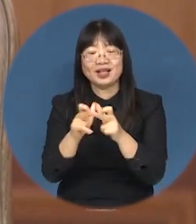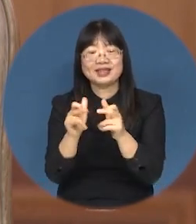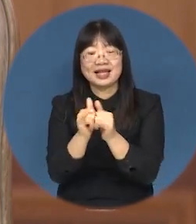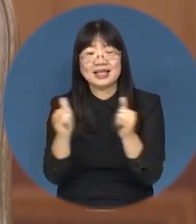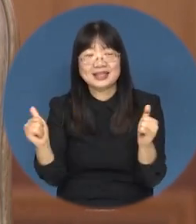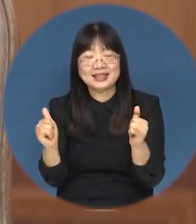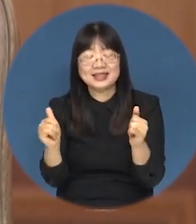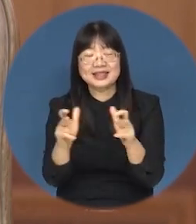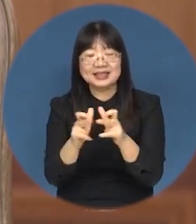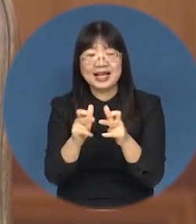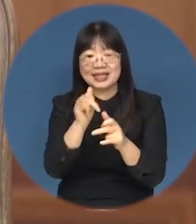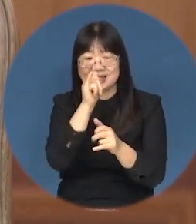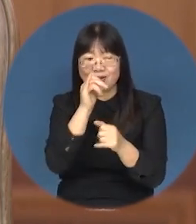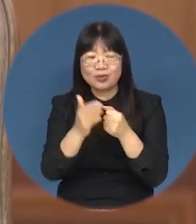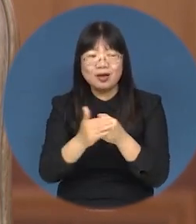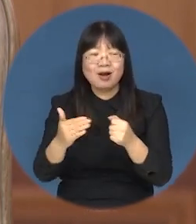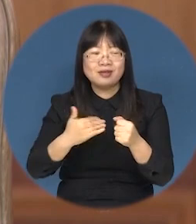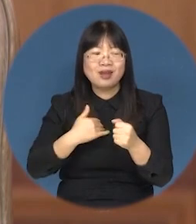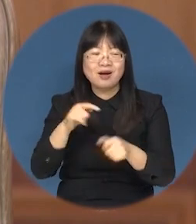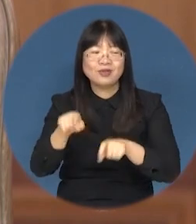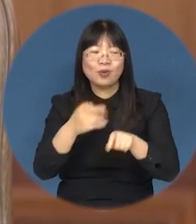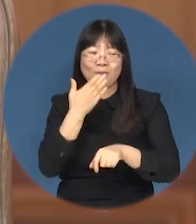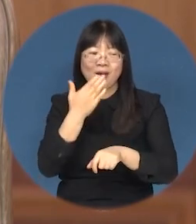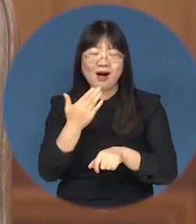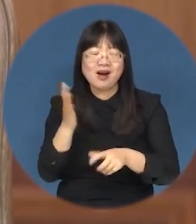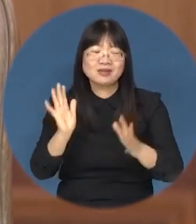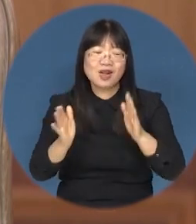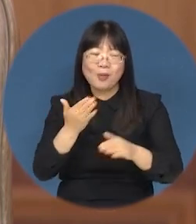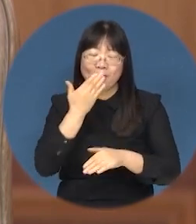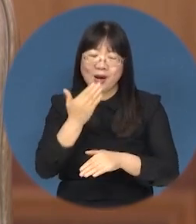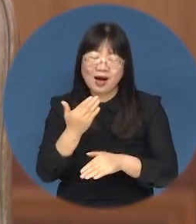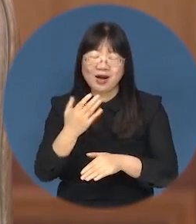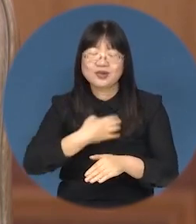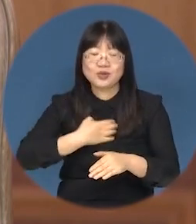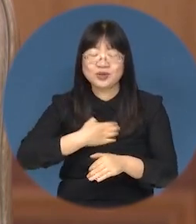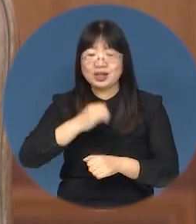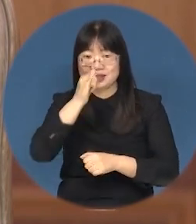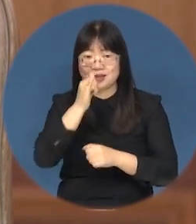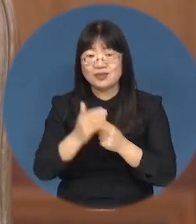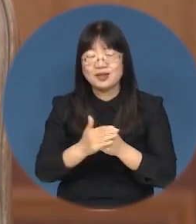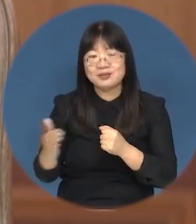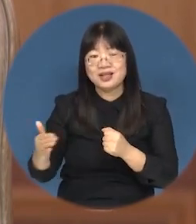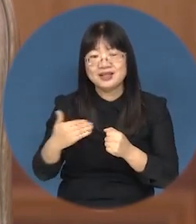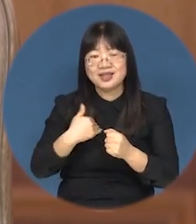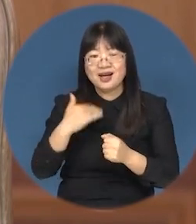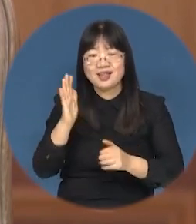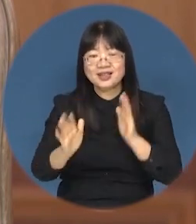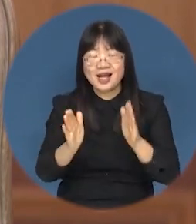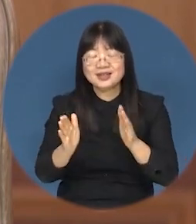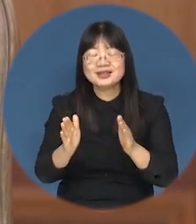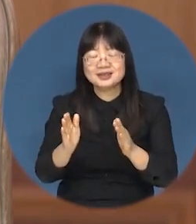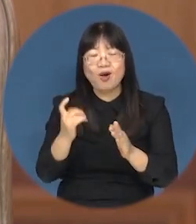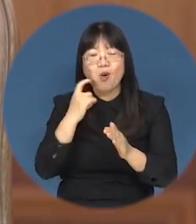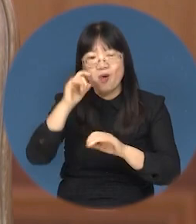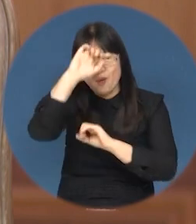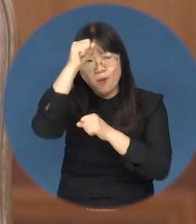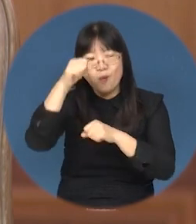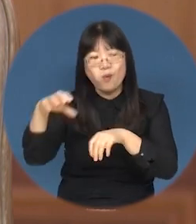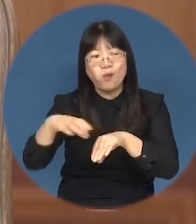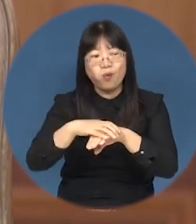장애인들이 장애를 입고 내가 달릴 수 있나, 걸을 수 있나 이런 거 걱정을 하잖아요. 예, 예. 예. 근데 제가 달릴 수 있는 의족, 특히나